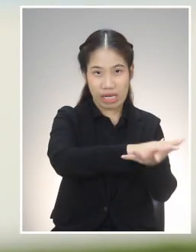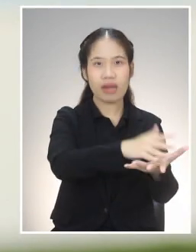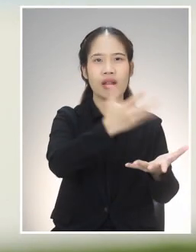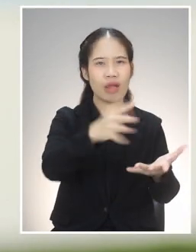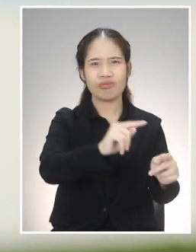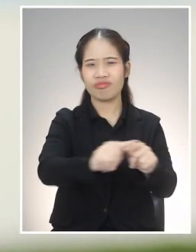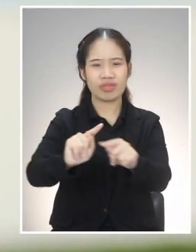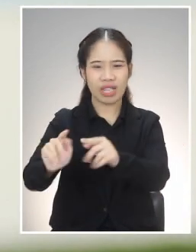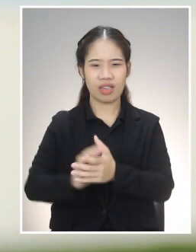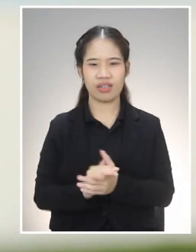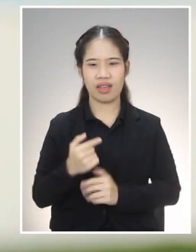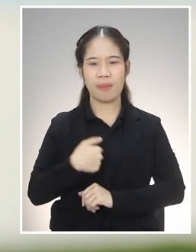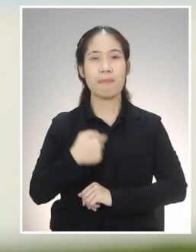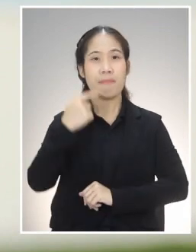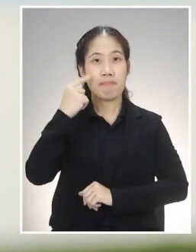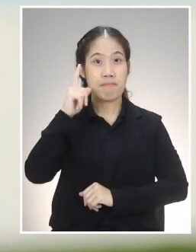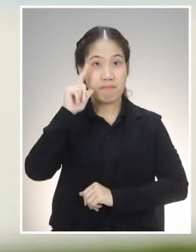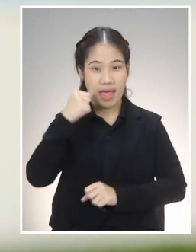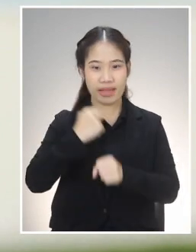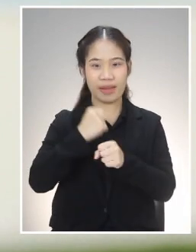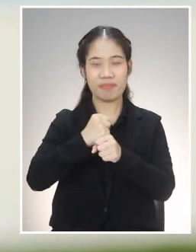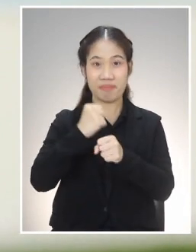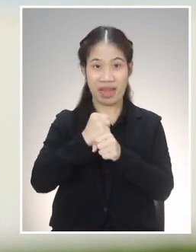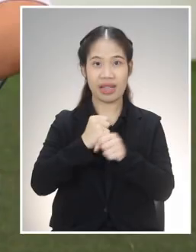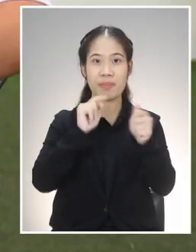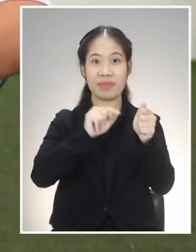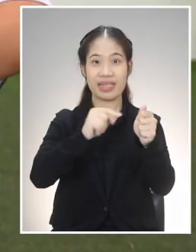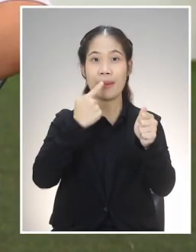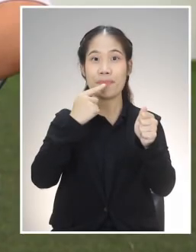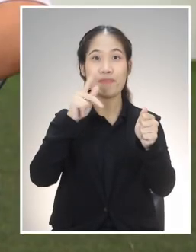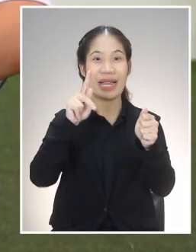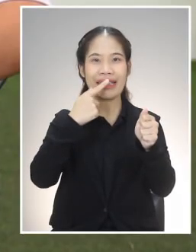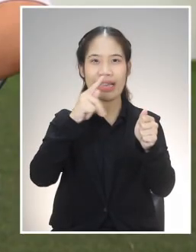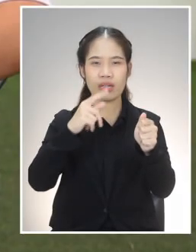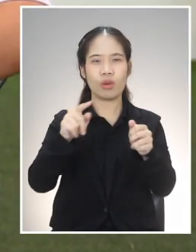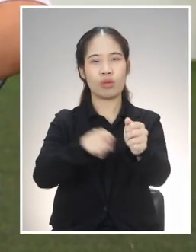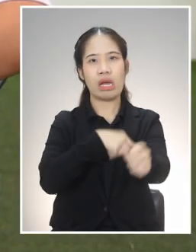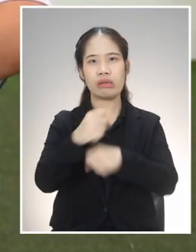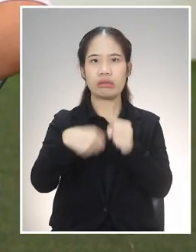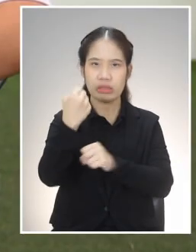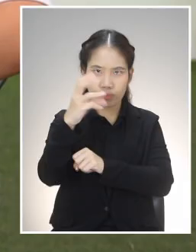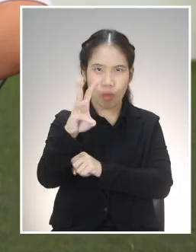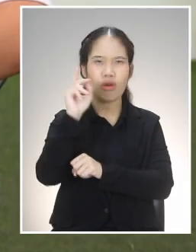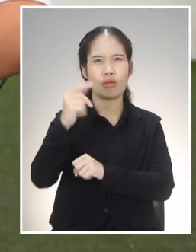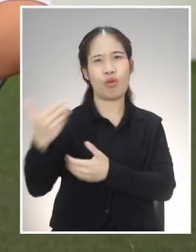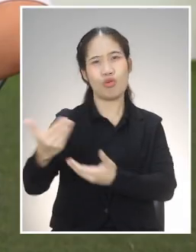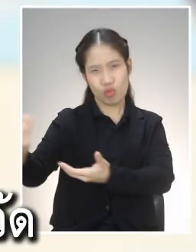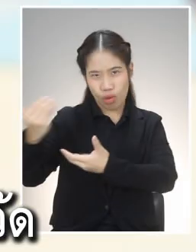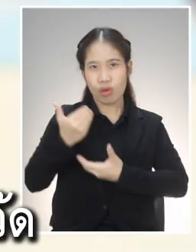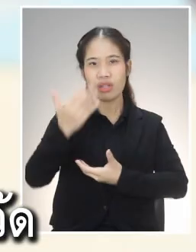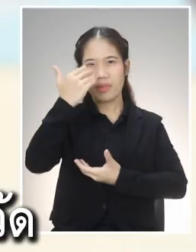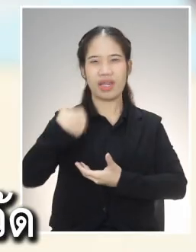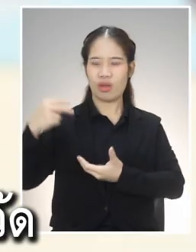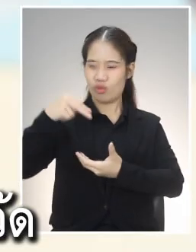อะไรอย่างนี้นะคะคือแม่ทำงานทำงานเทศบาลปากเกร็ดมา 16ปีแม่ก็ต้องพาเขาไปด้วยค่ะเพราะไม่มีคนดูแล